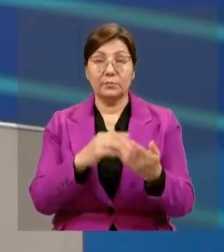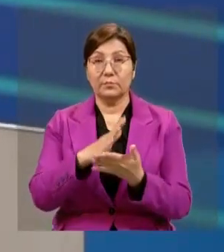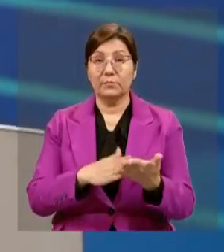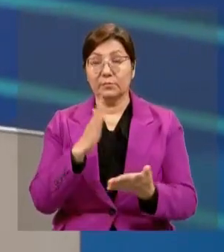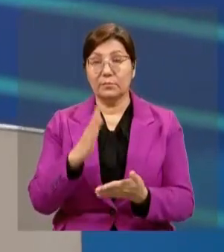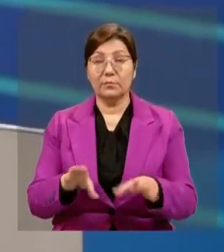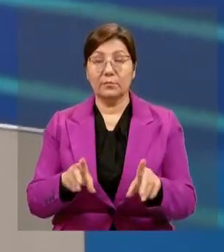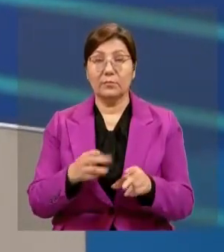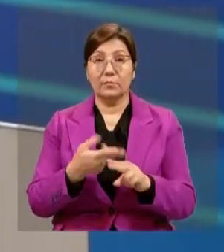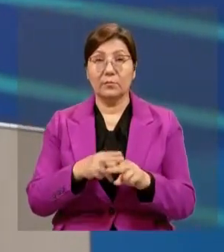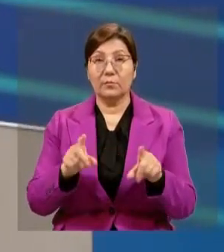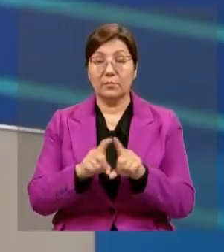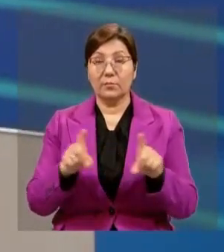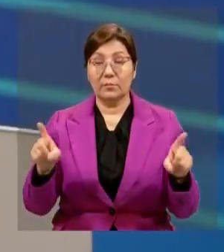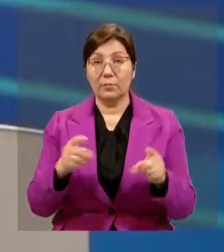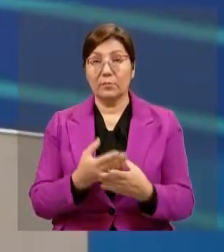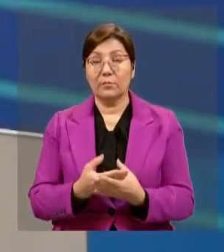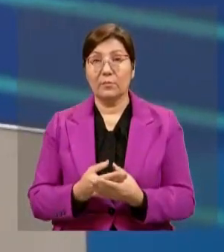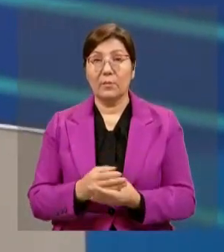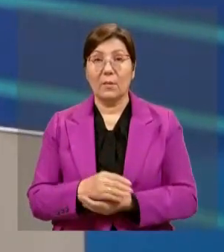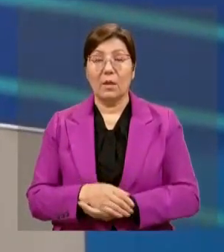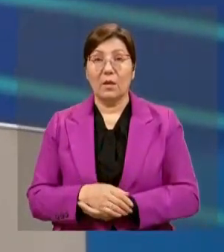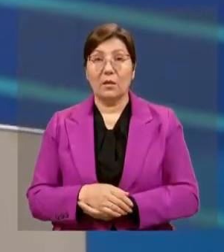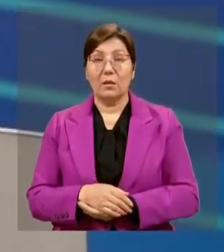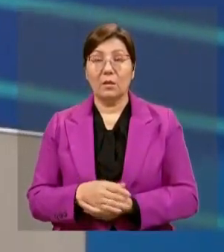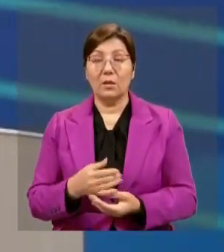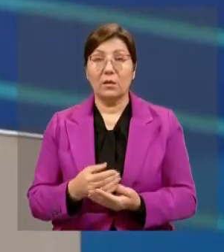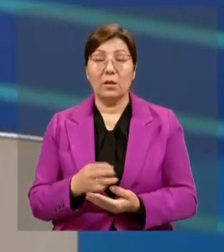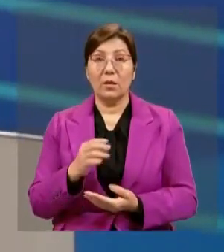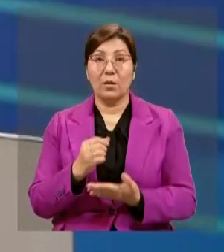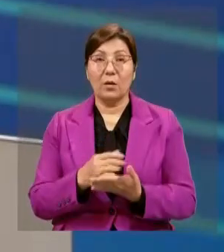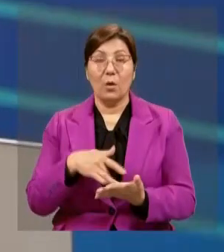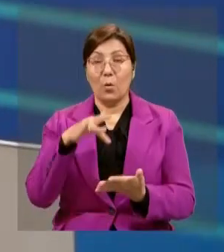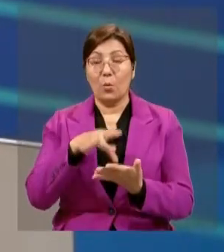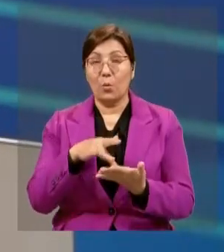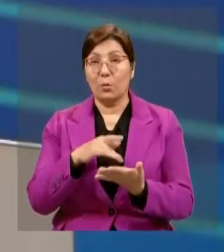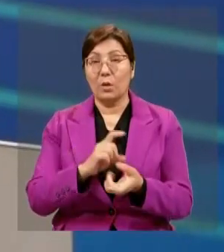осы мектептерді. Бұл метод орталығына, компетенция